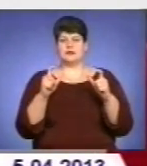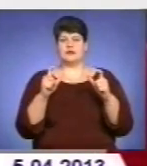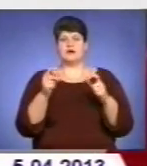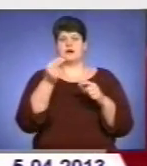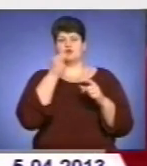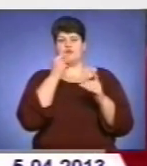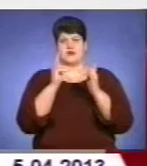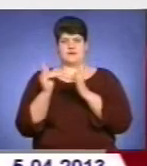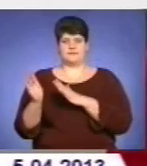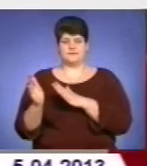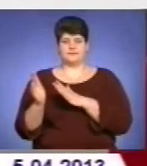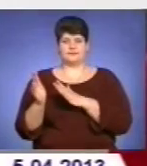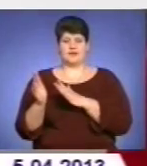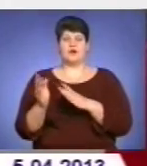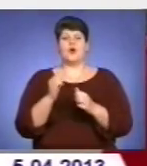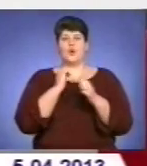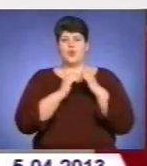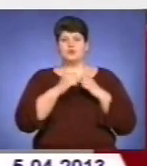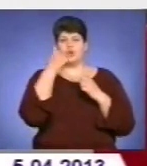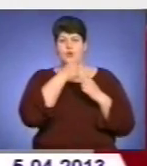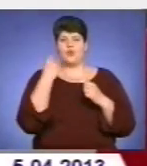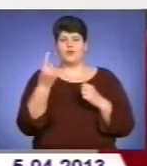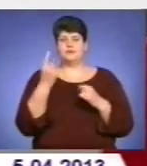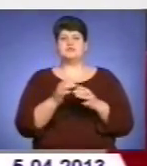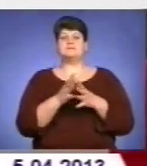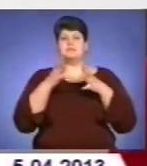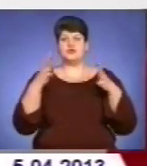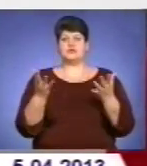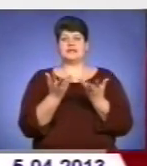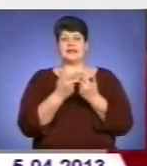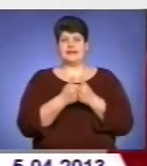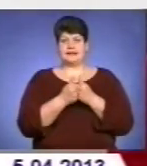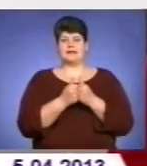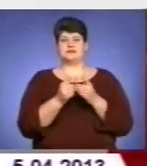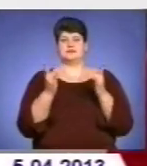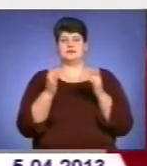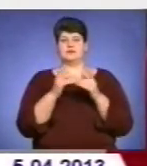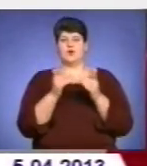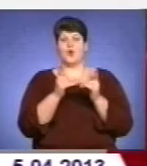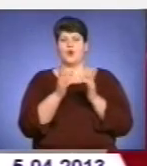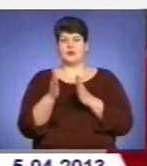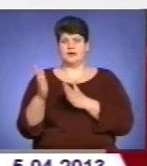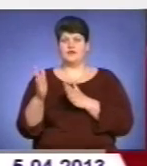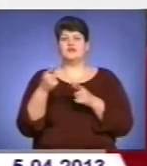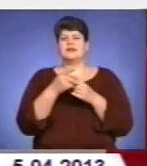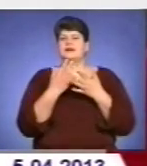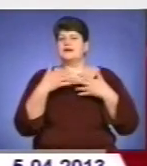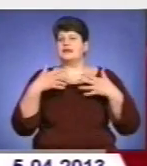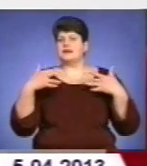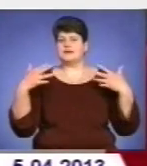харчування. Щорічно в області зростає кількість закладів розміщення. Вони є різного